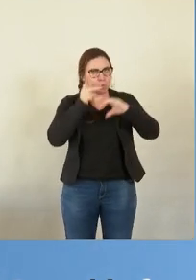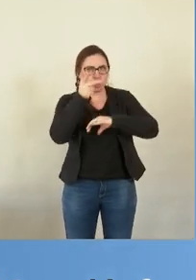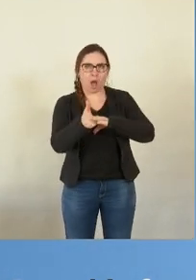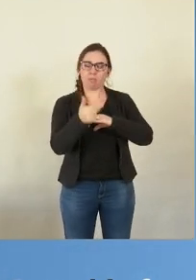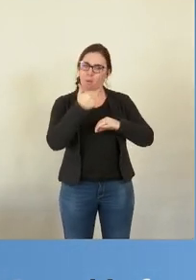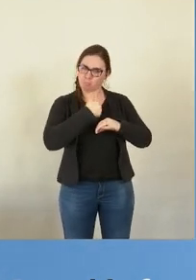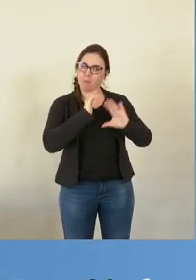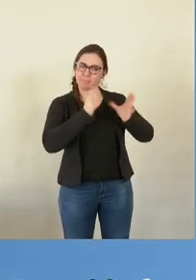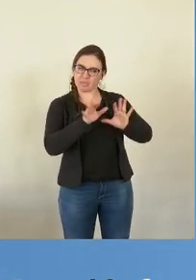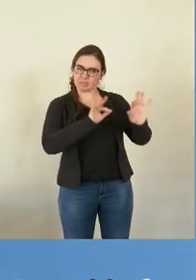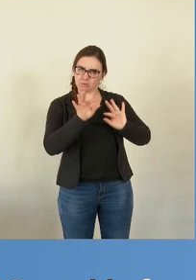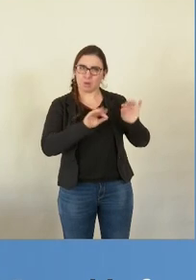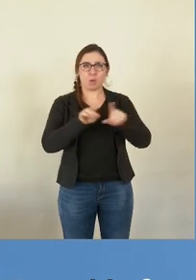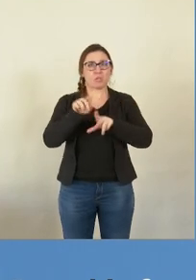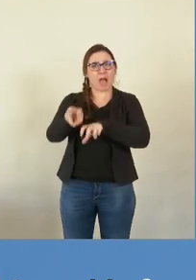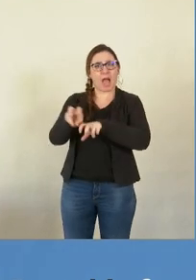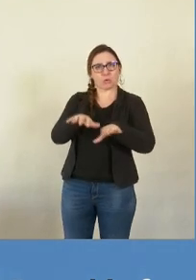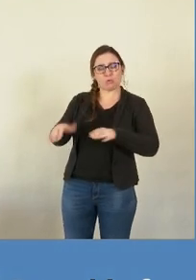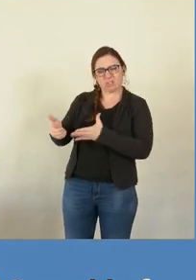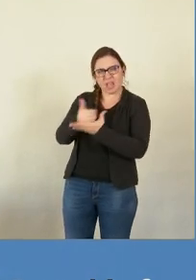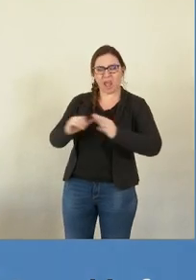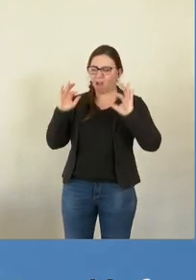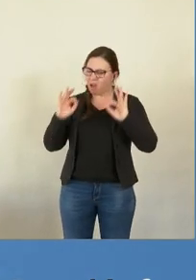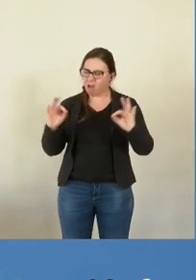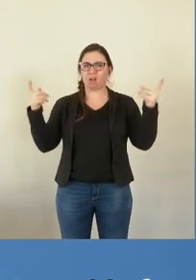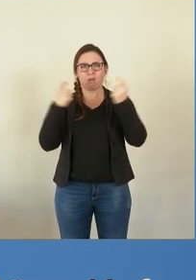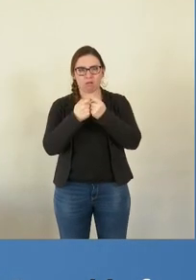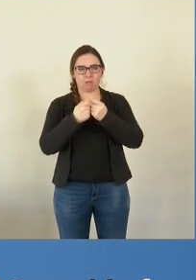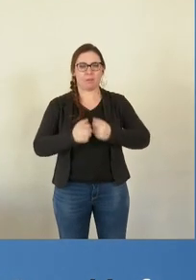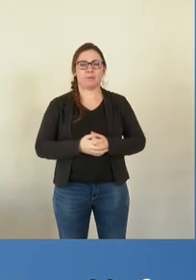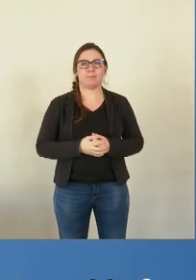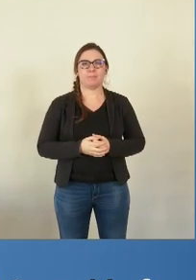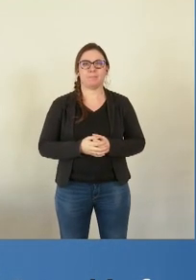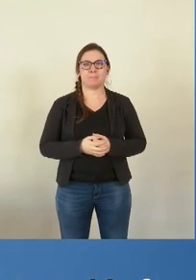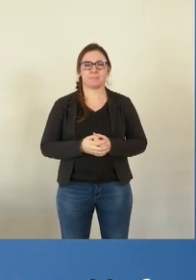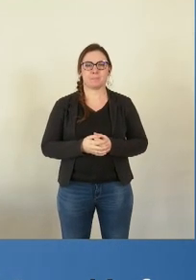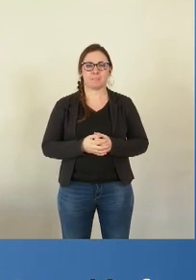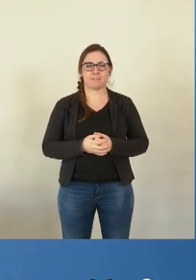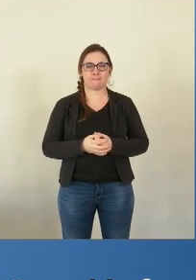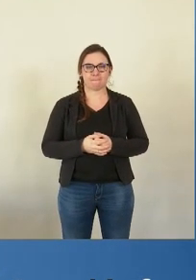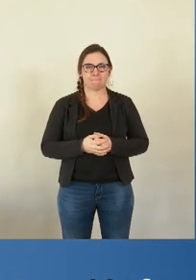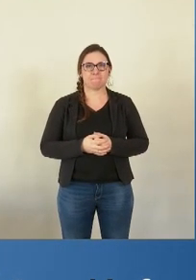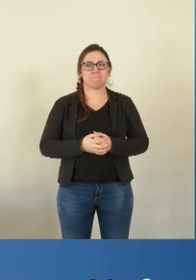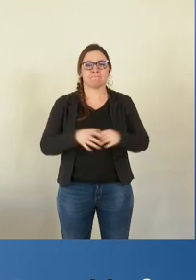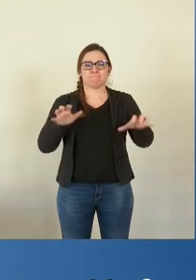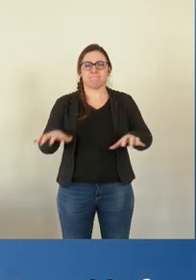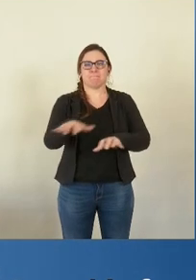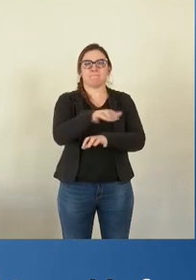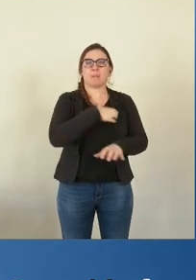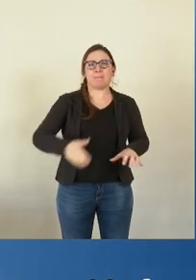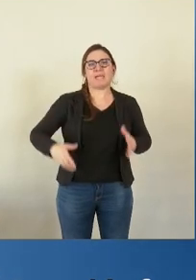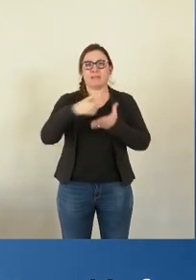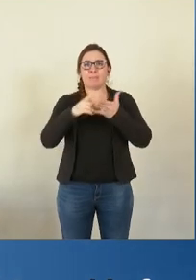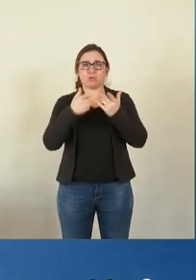justement rémunératrice pour nos agriculteurs et agricultrices les collectivités territoriales ne peuvent